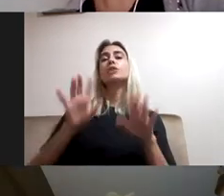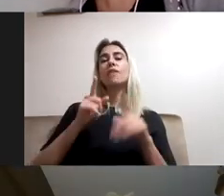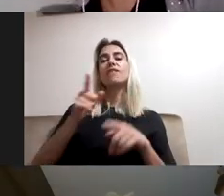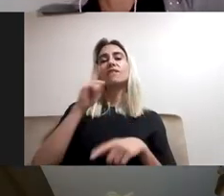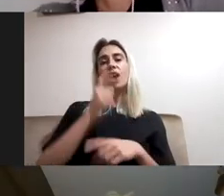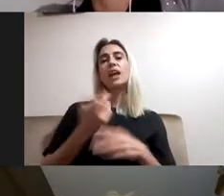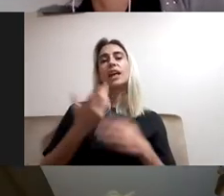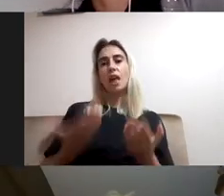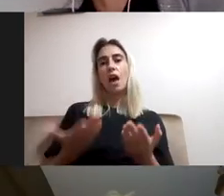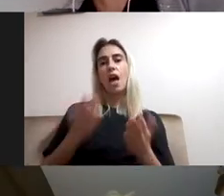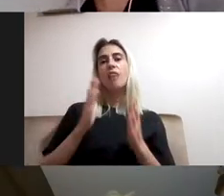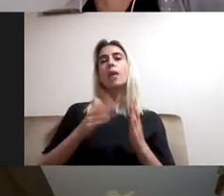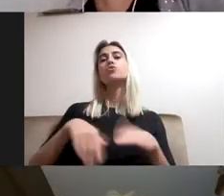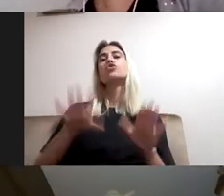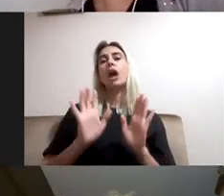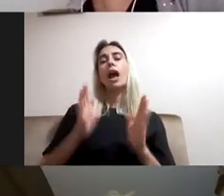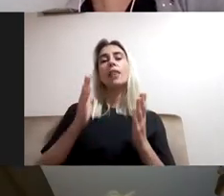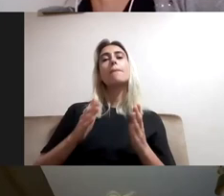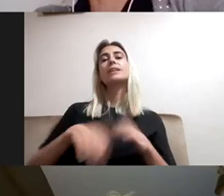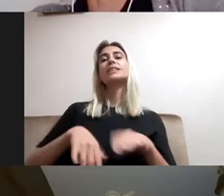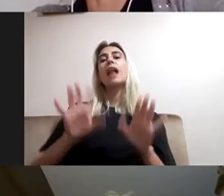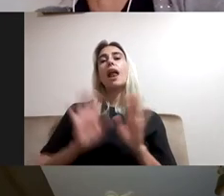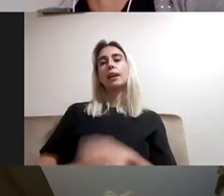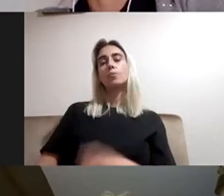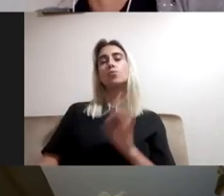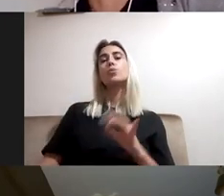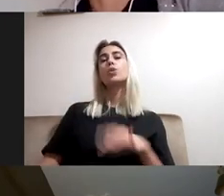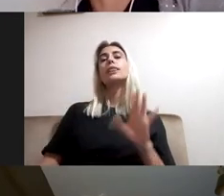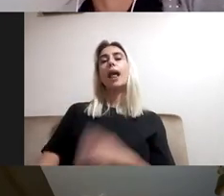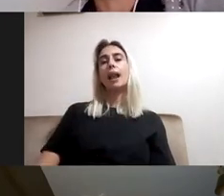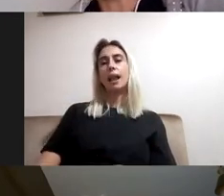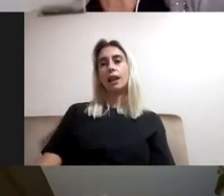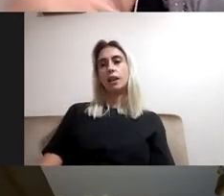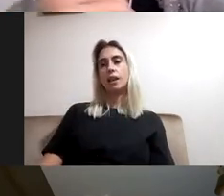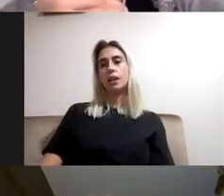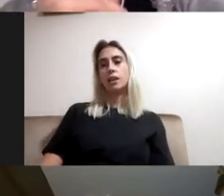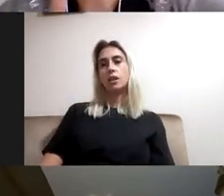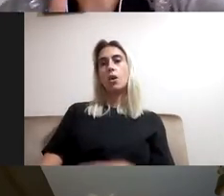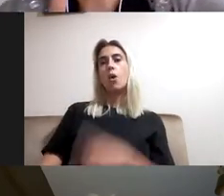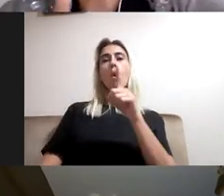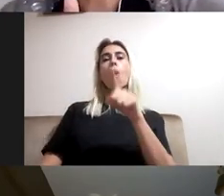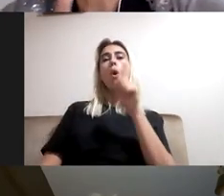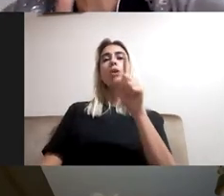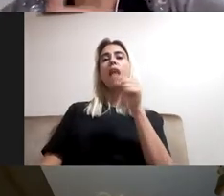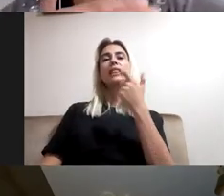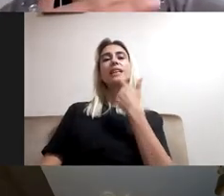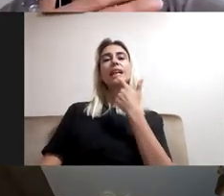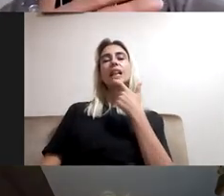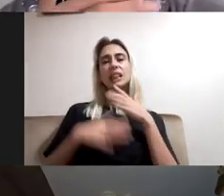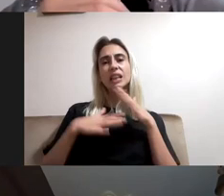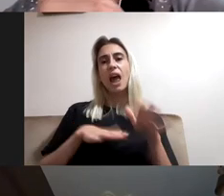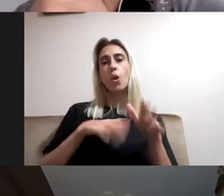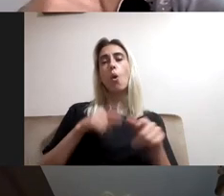farkındalar. Edemeyecekler. Edemezlerdi zaten. Mümkün değil. Yani o 16 yıl direniyor çünkü o